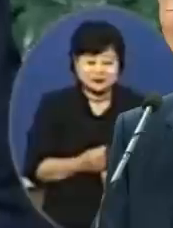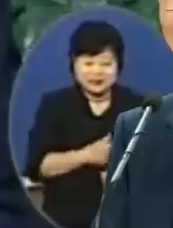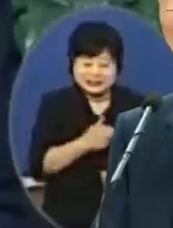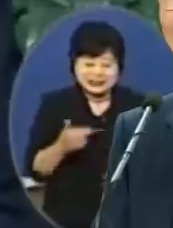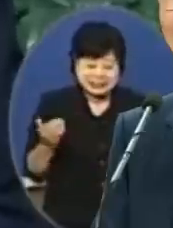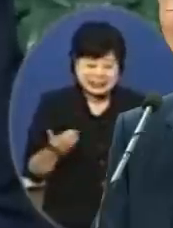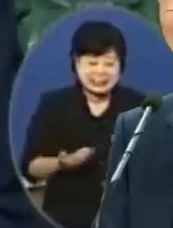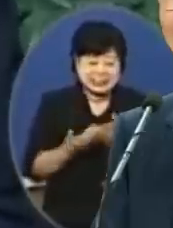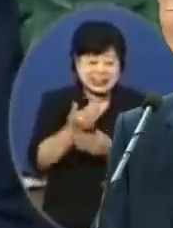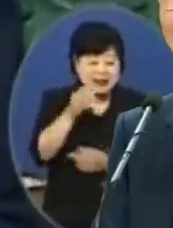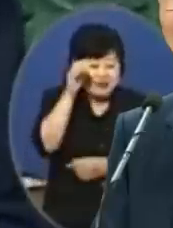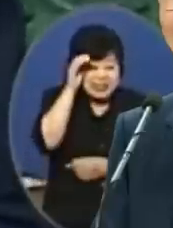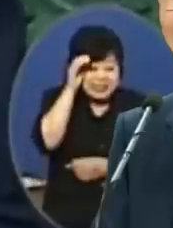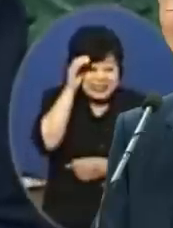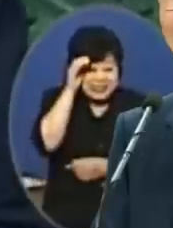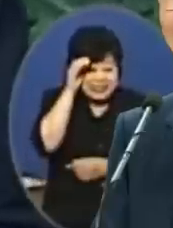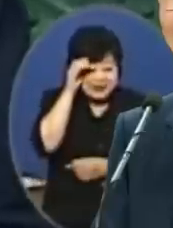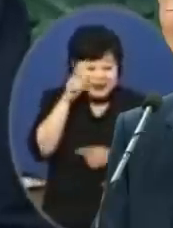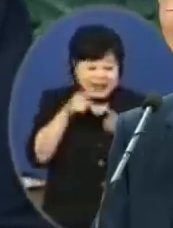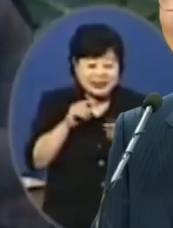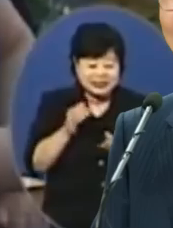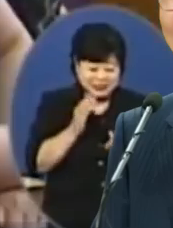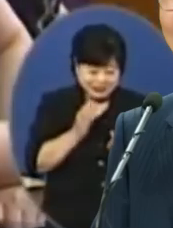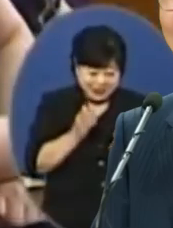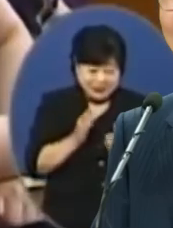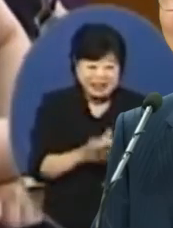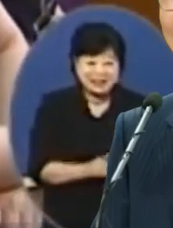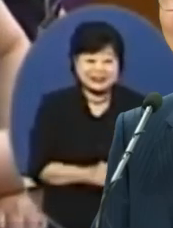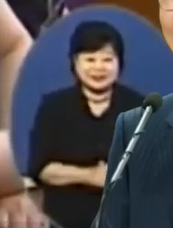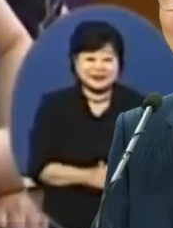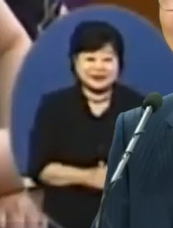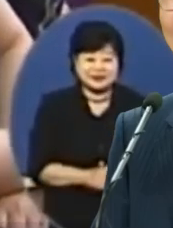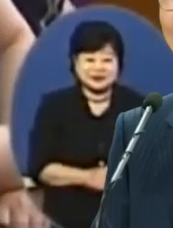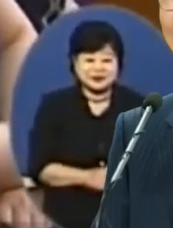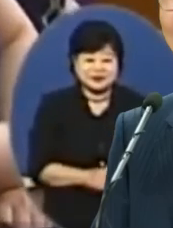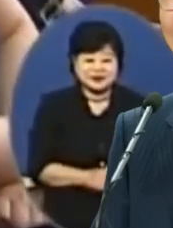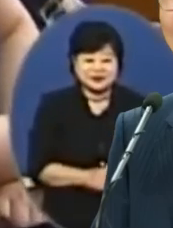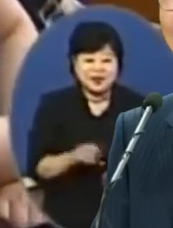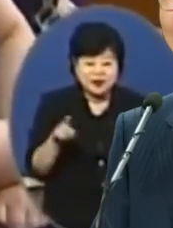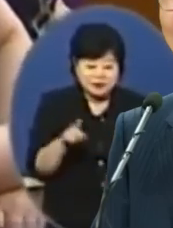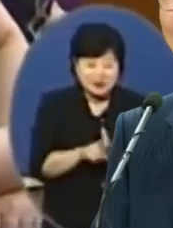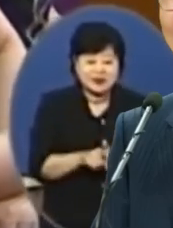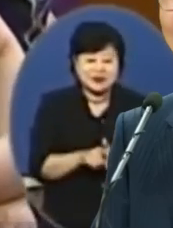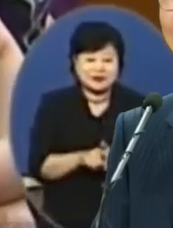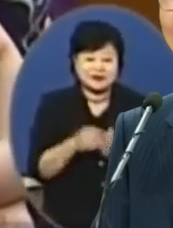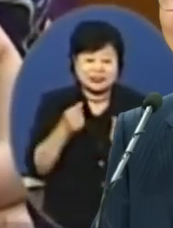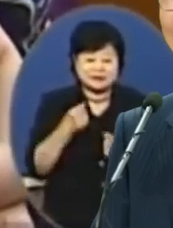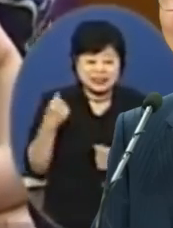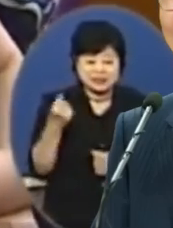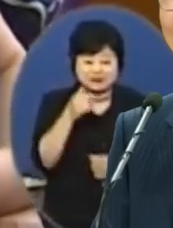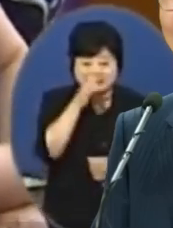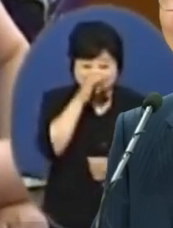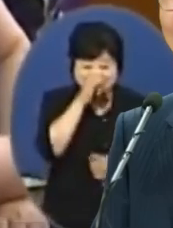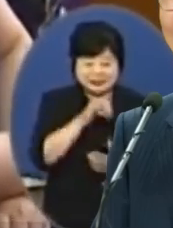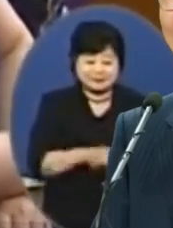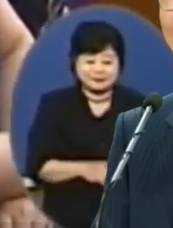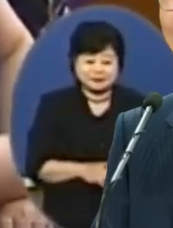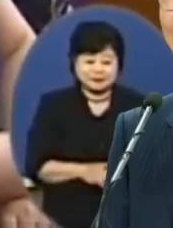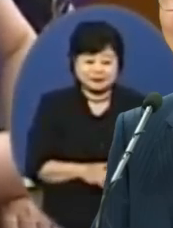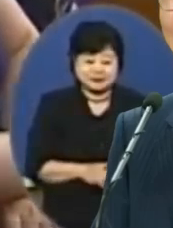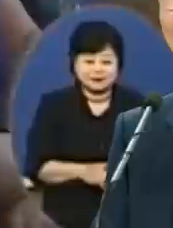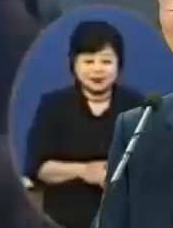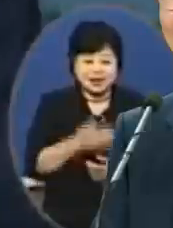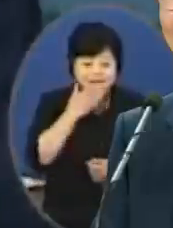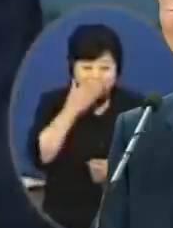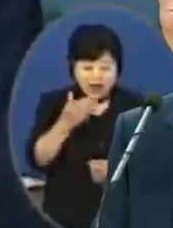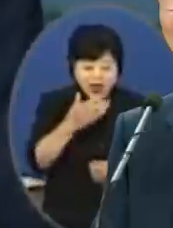큰 일이 일어날 것을 기대하면서 나가는 우리들이 되십시다. 우리는 믿을 수 있는 힘을 가지고 있는 것입니다.